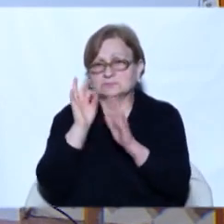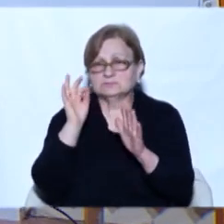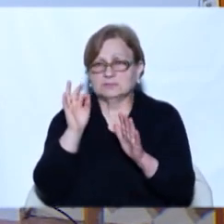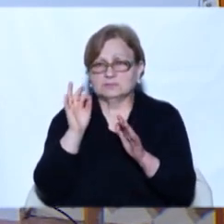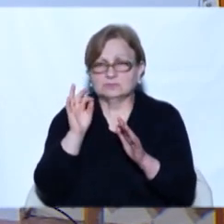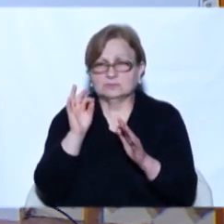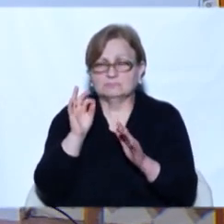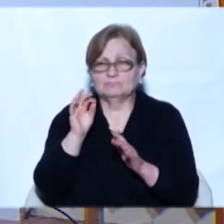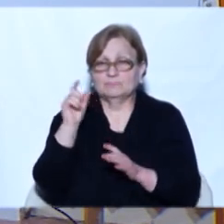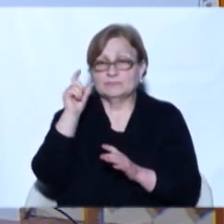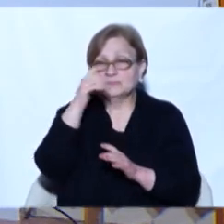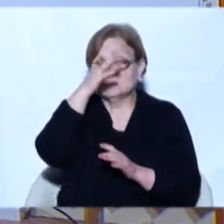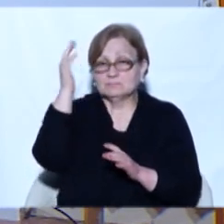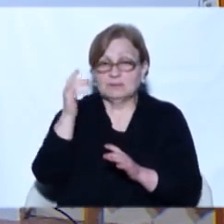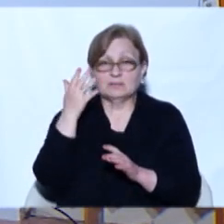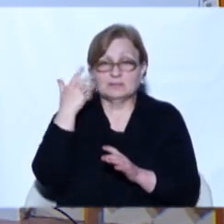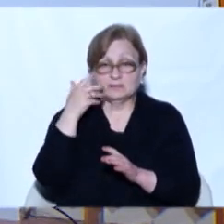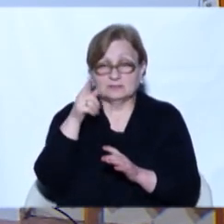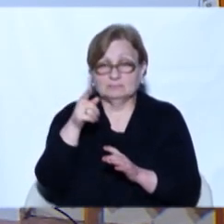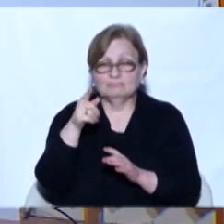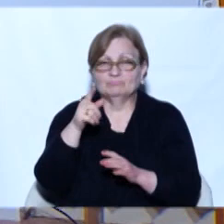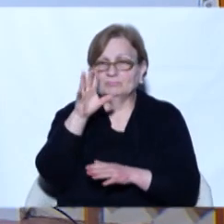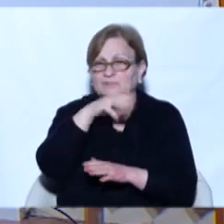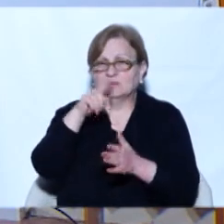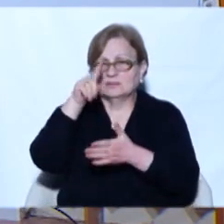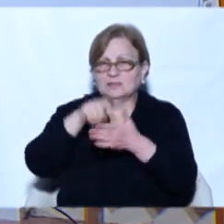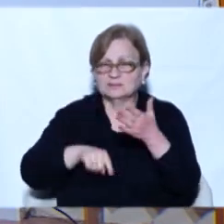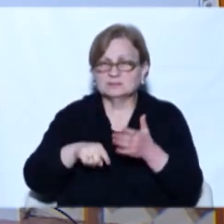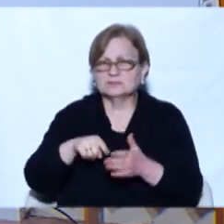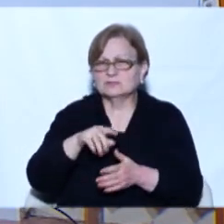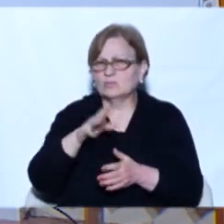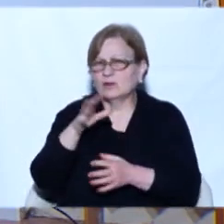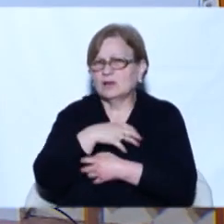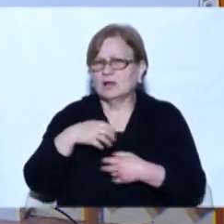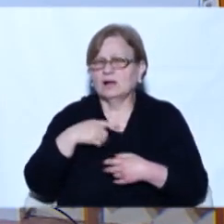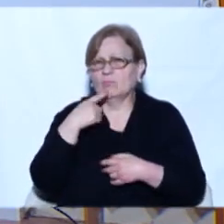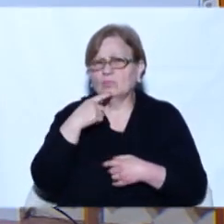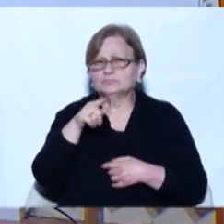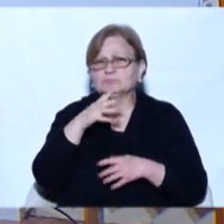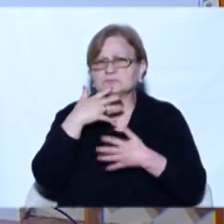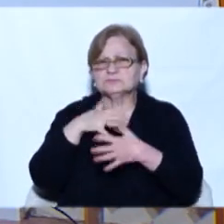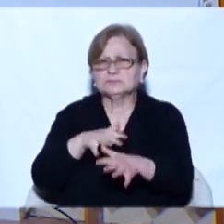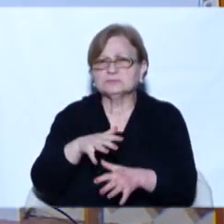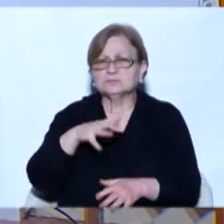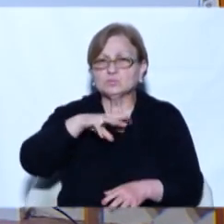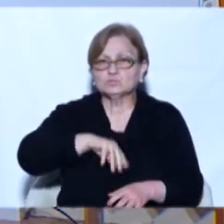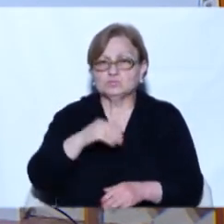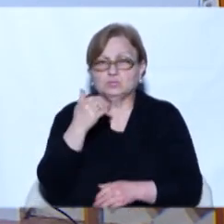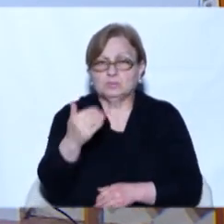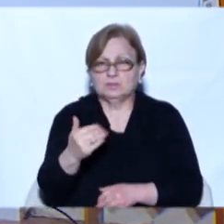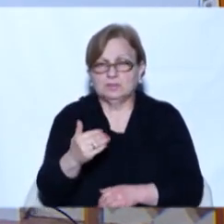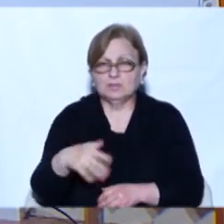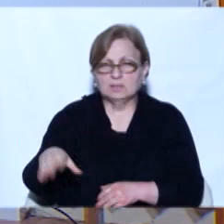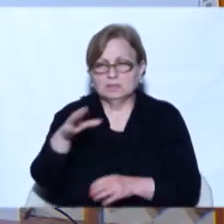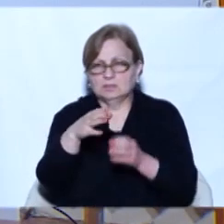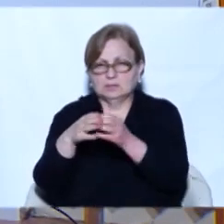და ცისფერი ირემი ცხოველებს სჯერათ, რომ არის ტყის სული. ყველა შეიკრება და პიპას